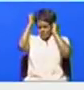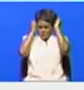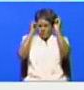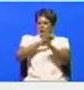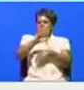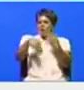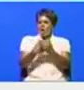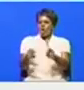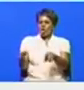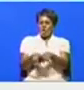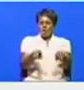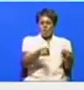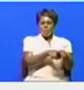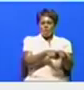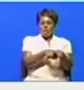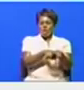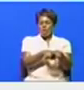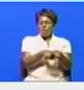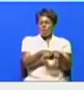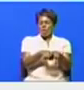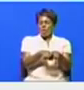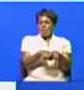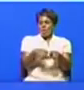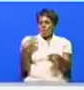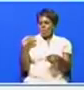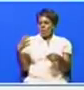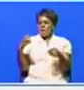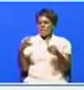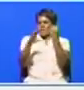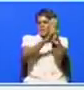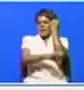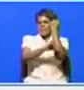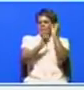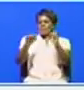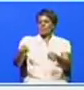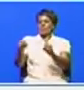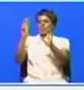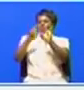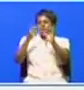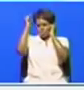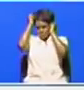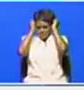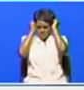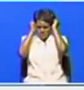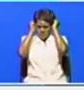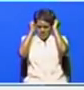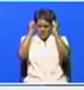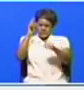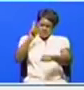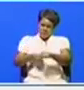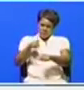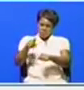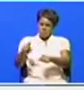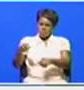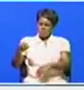wote, nchi zote zile zilikoloniziwa na watu wa Uingereza walikuwa naweza kuingia jeshi yao. Na usiku ile ambapo uliambiwa